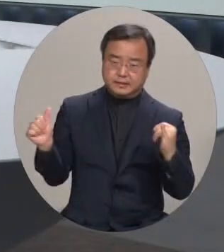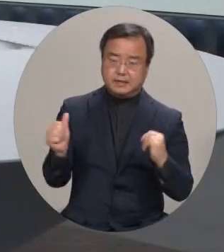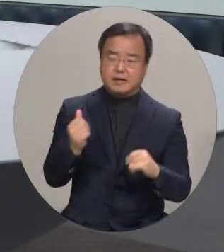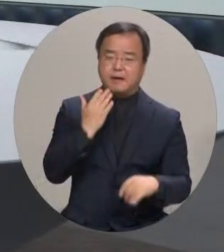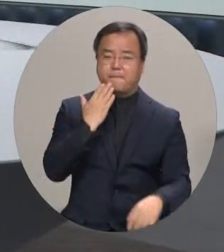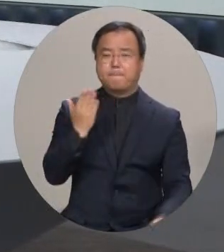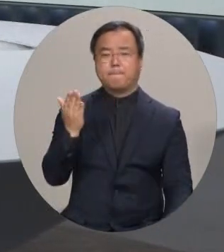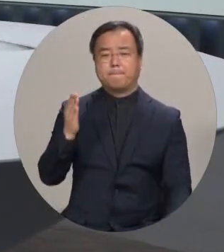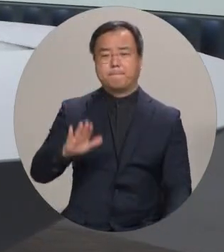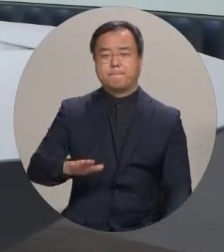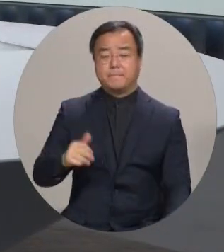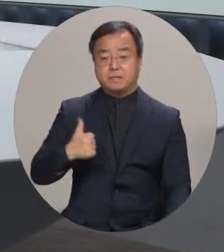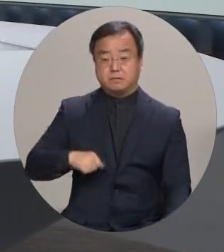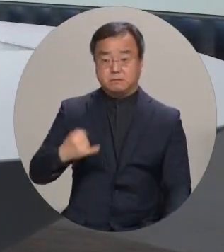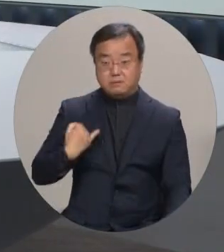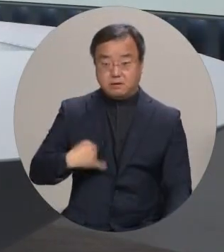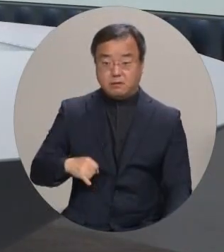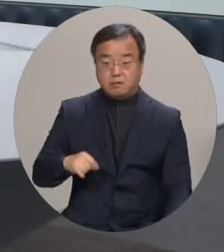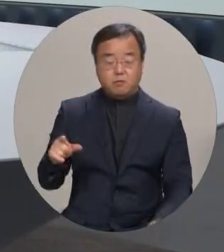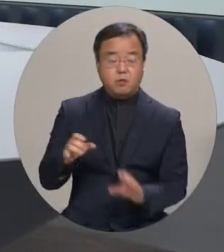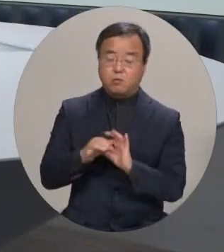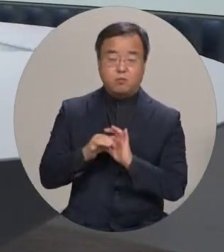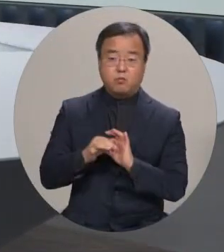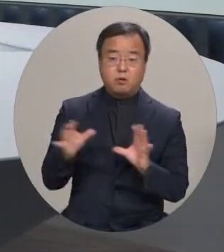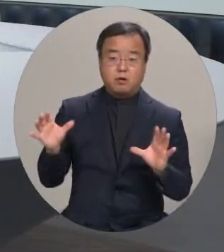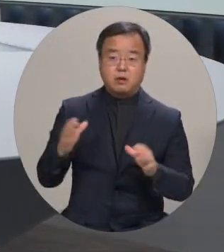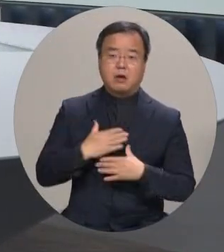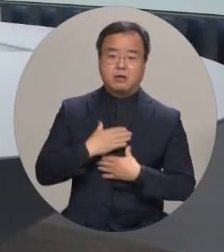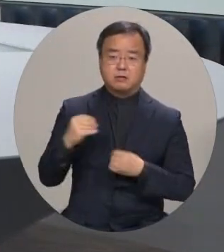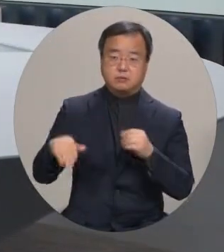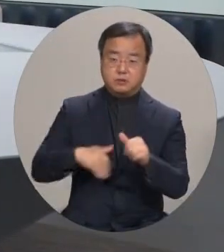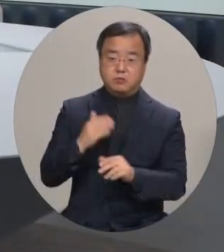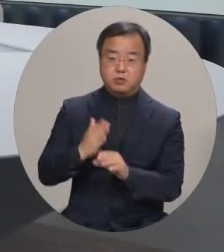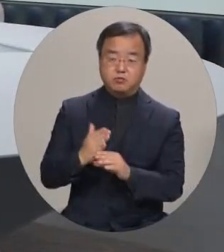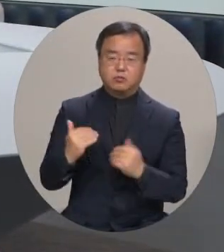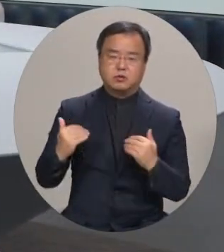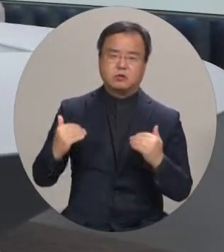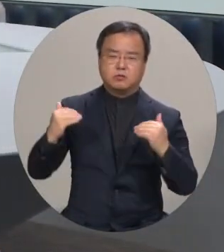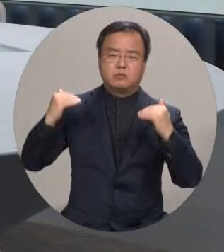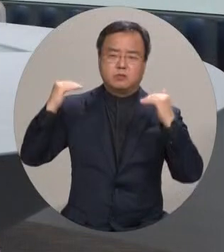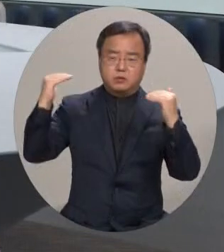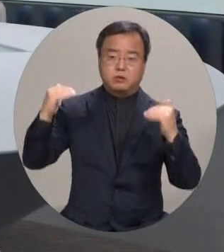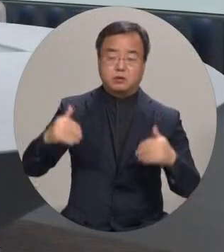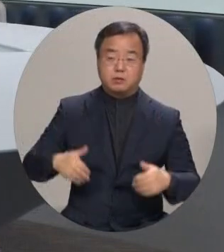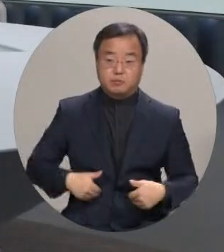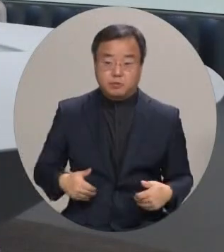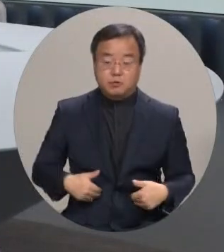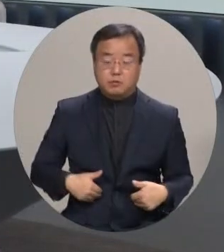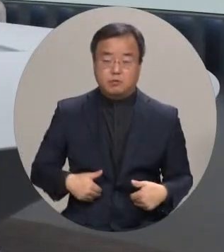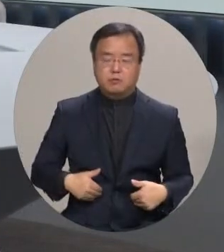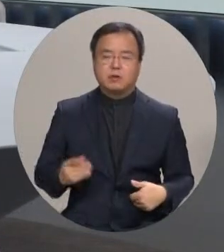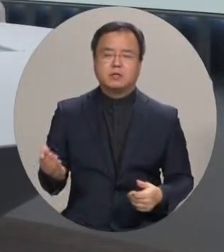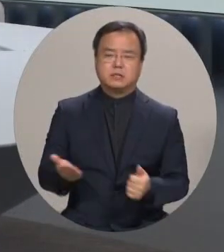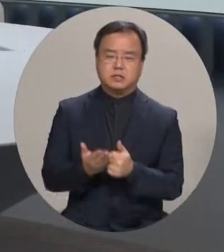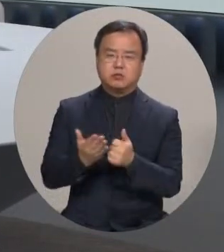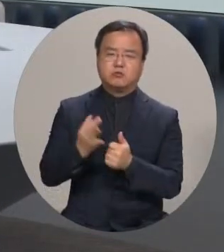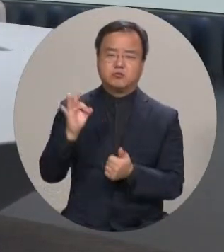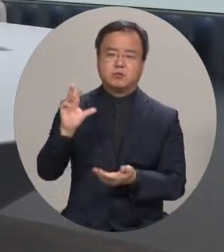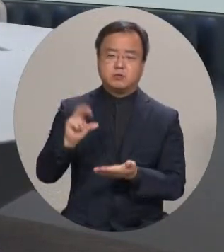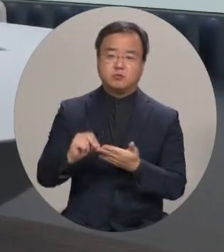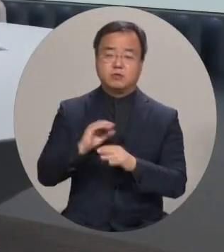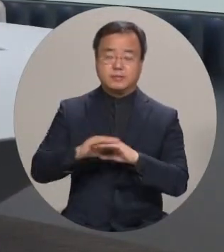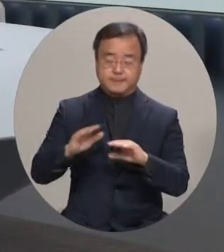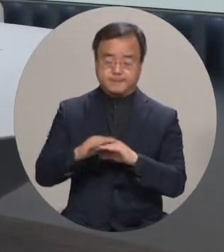아이들은 또 이것과는 관계없이 안정된 환경에서 잘의 권리가 있습니다이 양비 문제 해결을 위해서 보다 실한